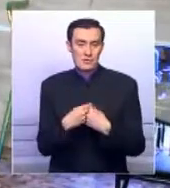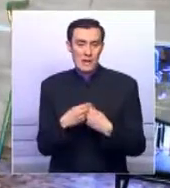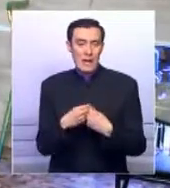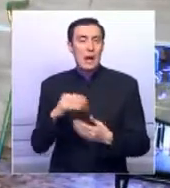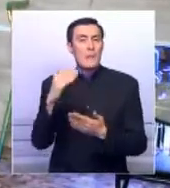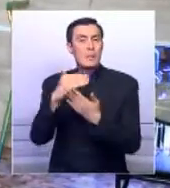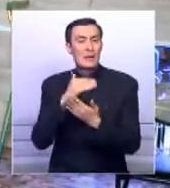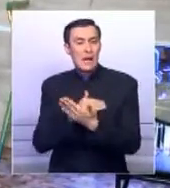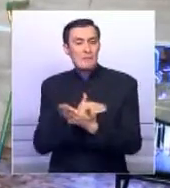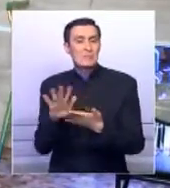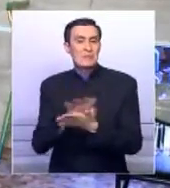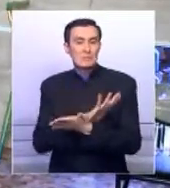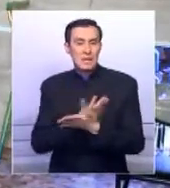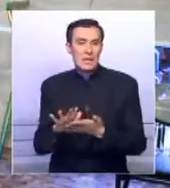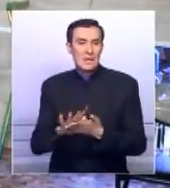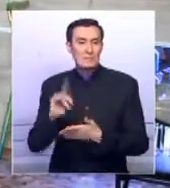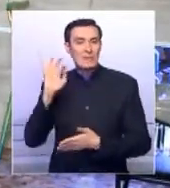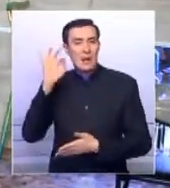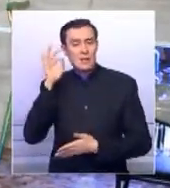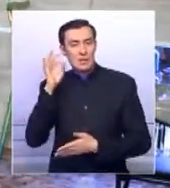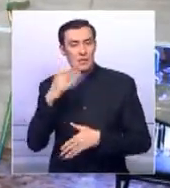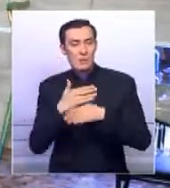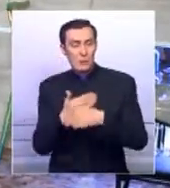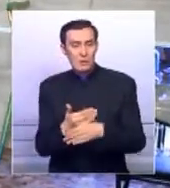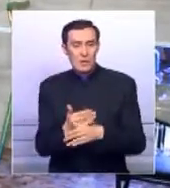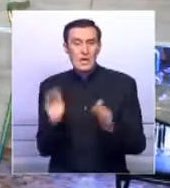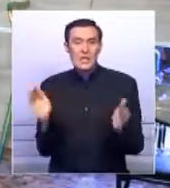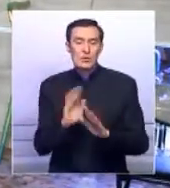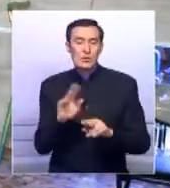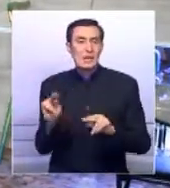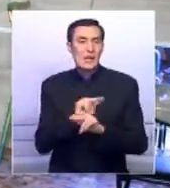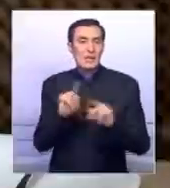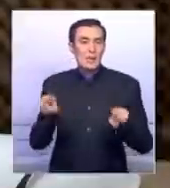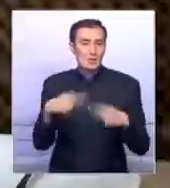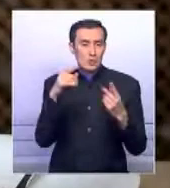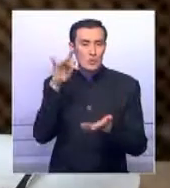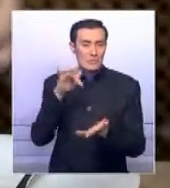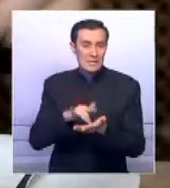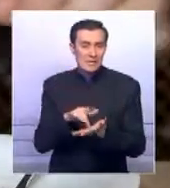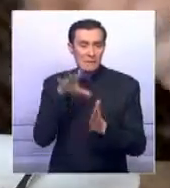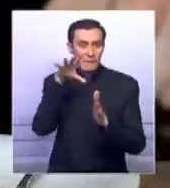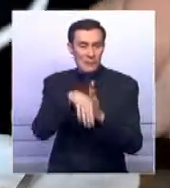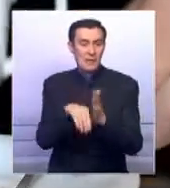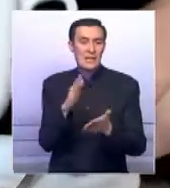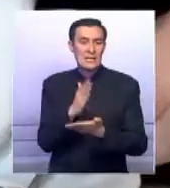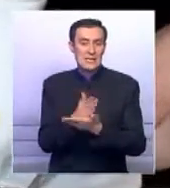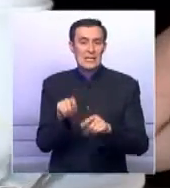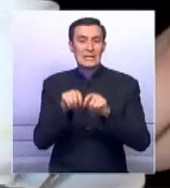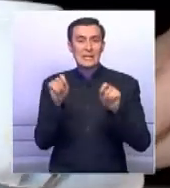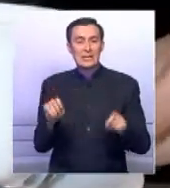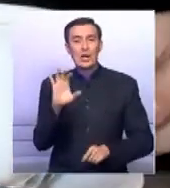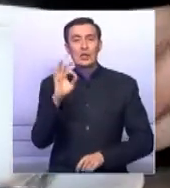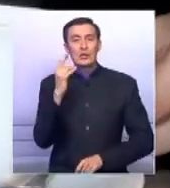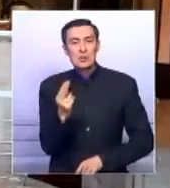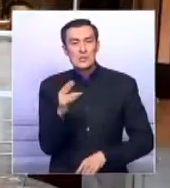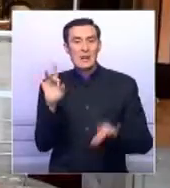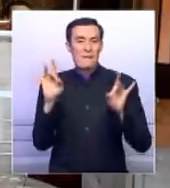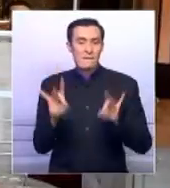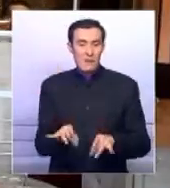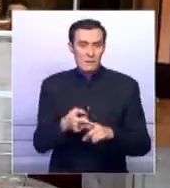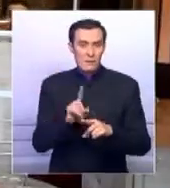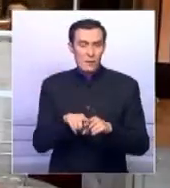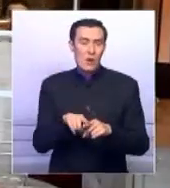бесплатной психологической помощи нуждающимся не ограничилась только реабилитационным центром. В ее рамках также было открыто социальное кафе.